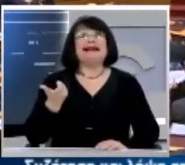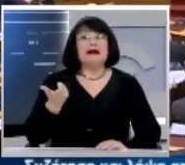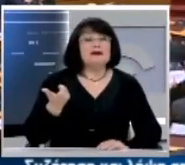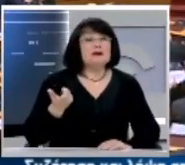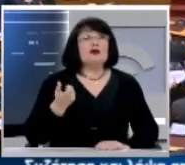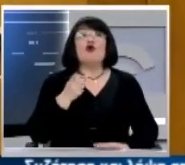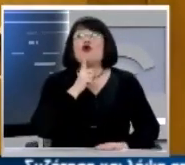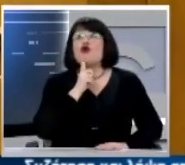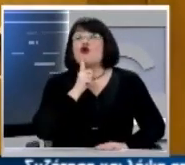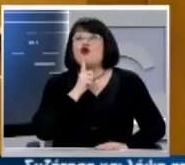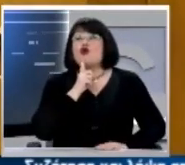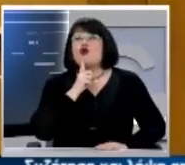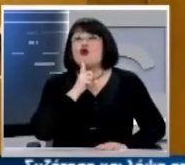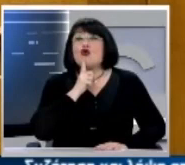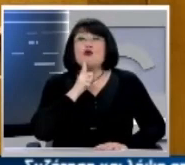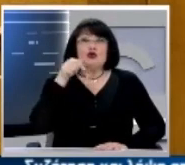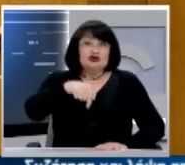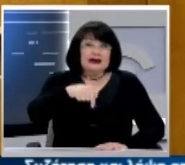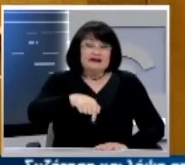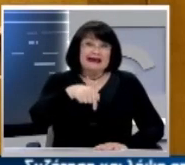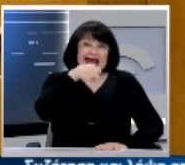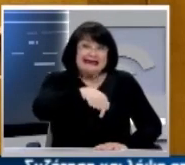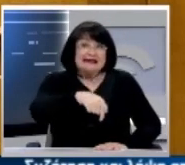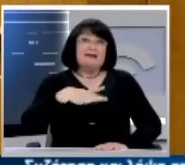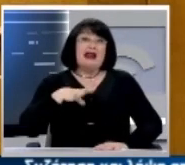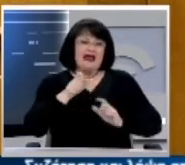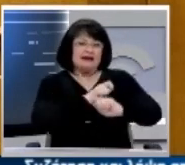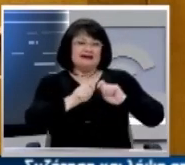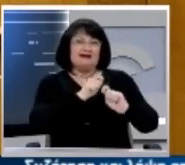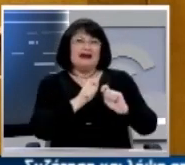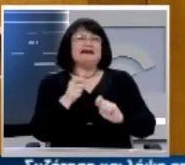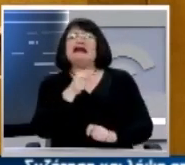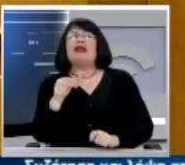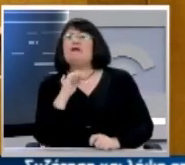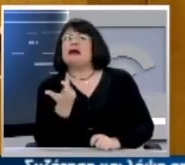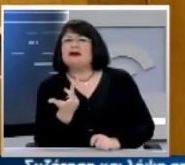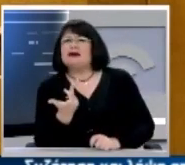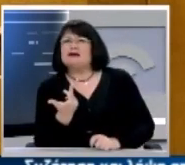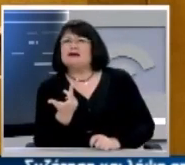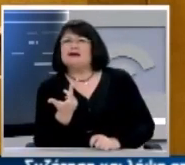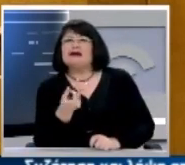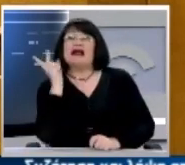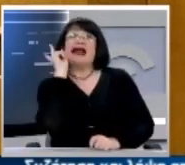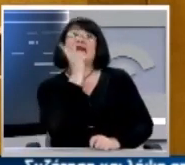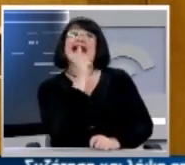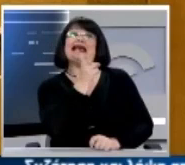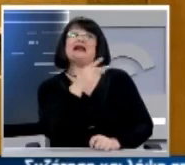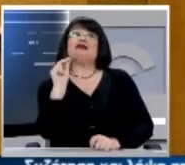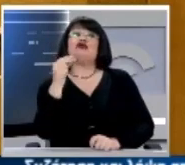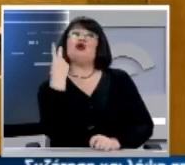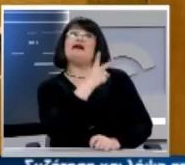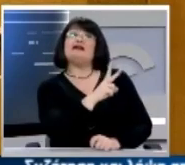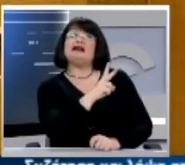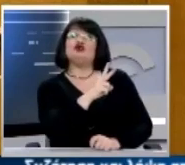προκαταρκτική επιτροπή, την οποία θέλετε σήμερα να συστήσετε. Ξέρετε περί τίνος πρόκειται? Περί των καταγγελιών του βουλευτή σας, του κυρίου